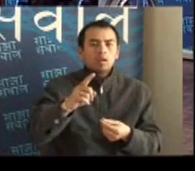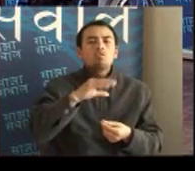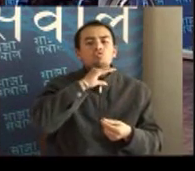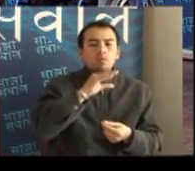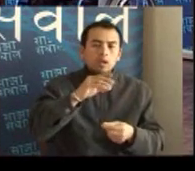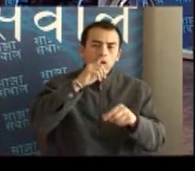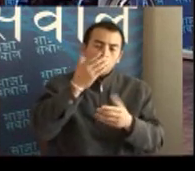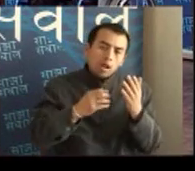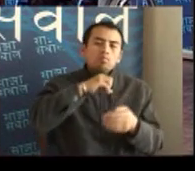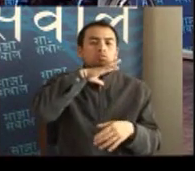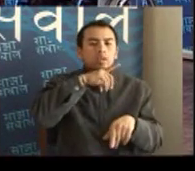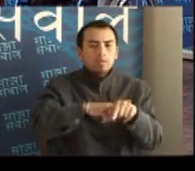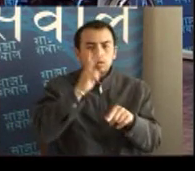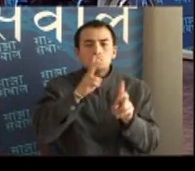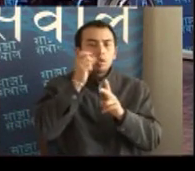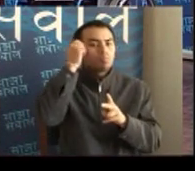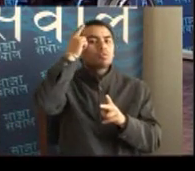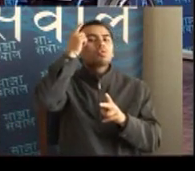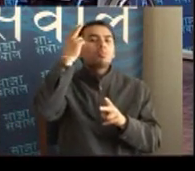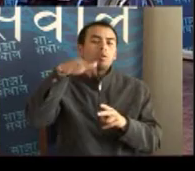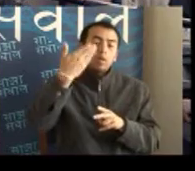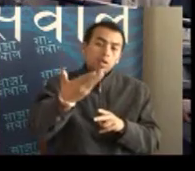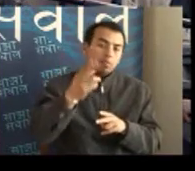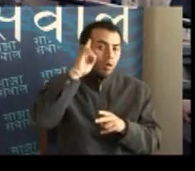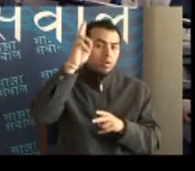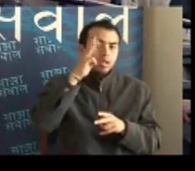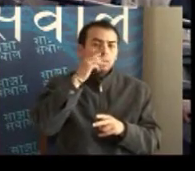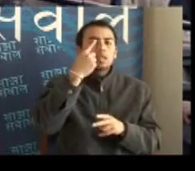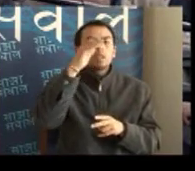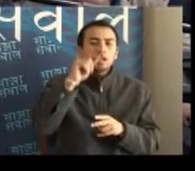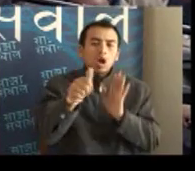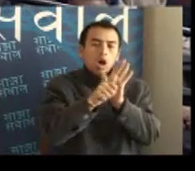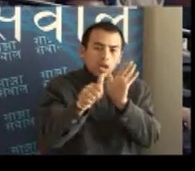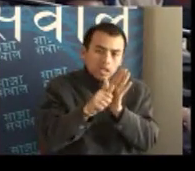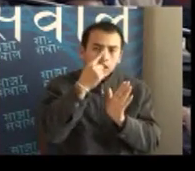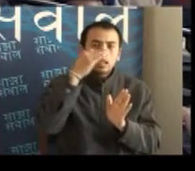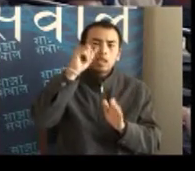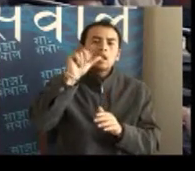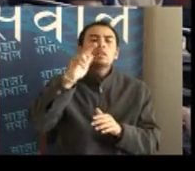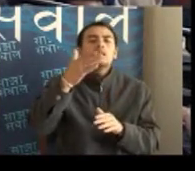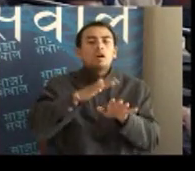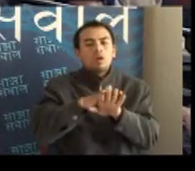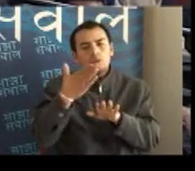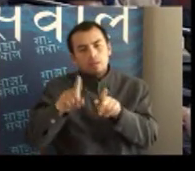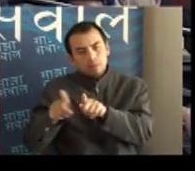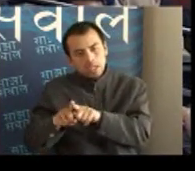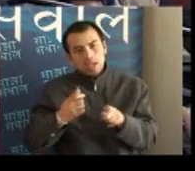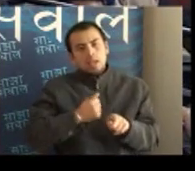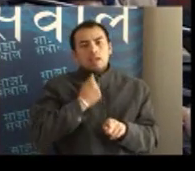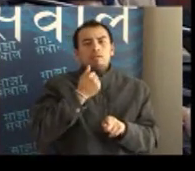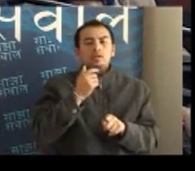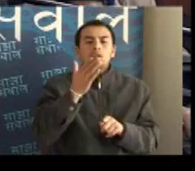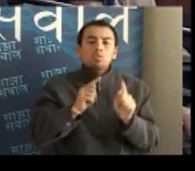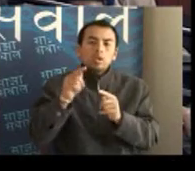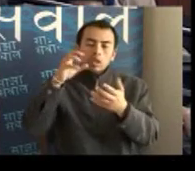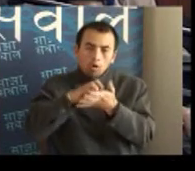अवस्थामा अथवा वयस्क अवस्थामा यस्ता कुराहरू बुझ्नुभयो भने भोलिका दिनमा नेता भएर अगाडि बढ्ने नेताजीहरूले पनि आफूले कुनै काम